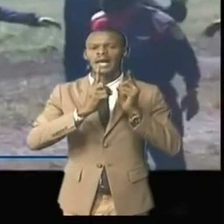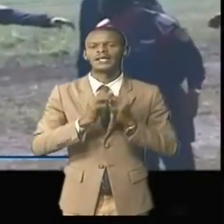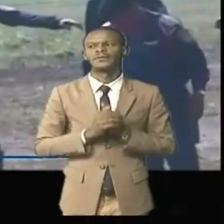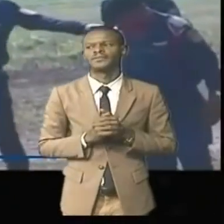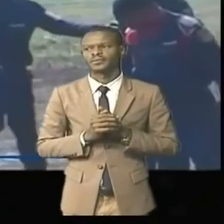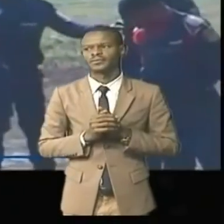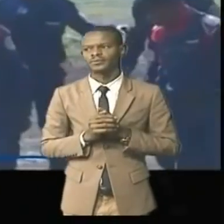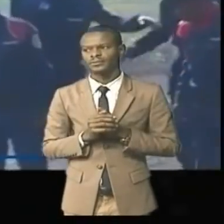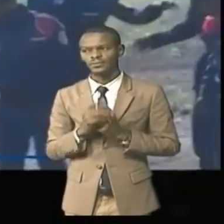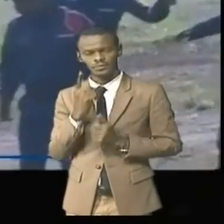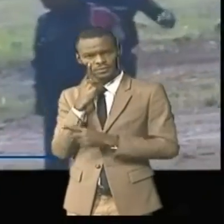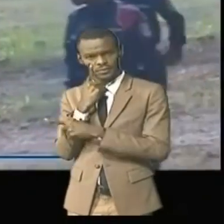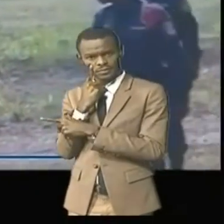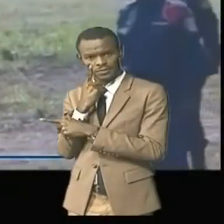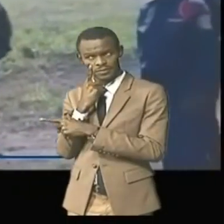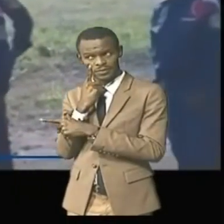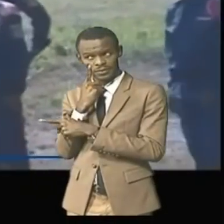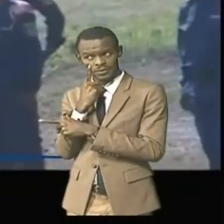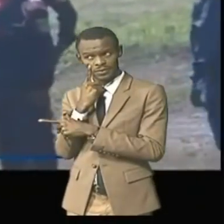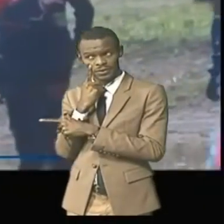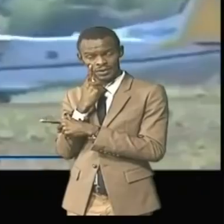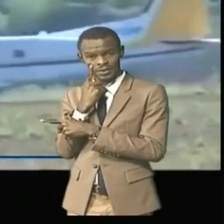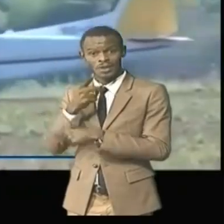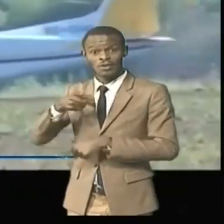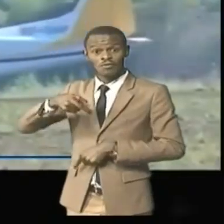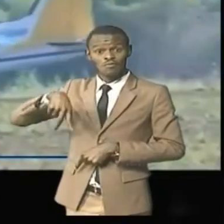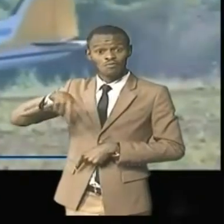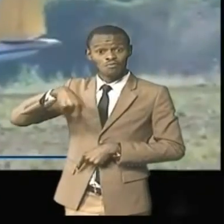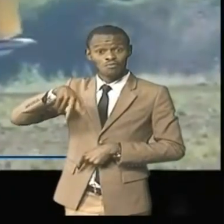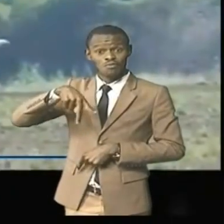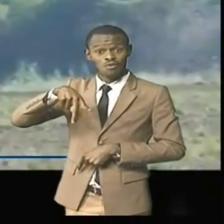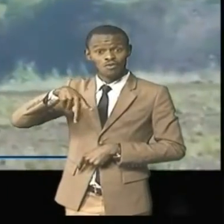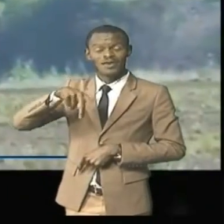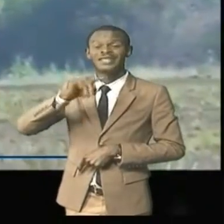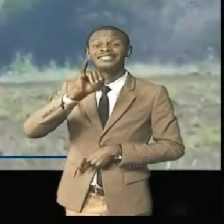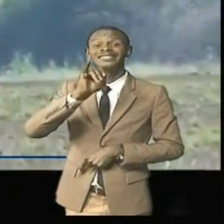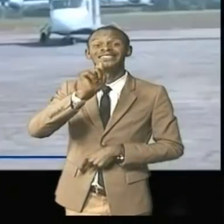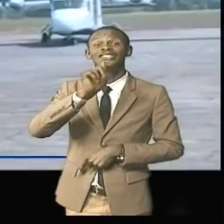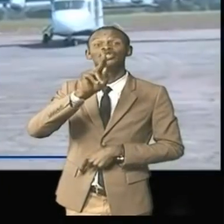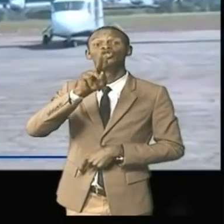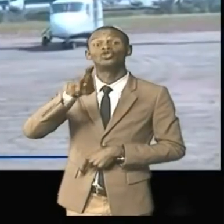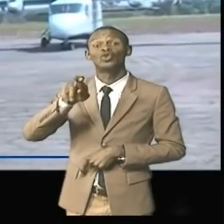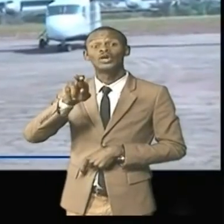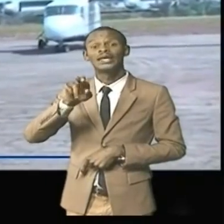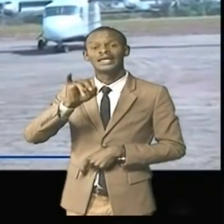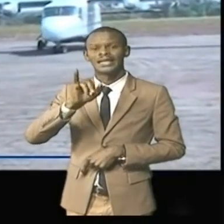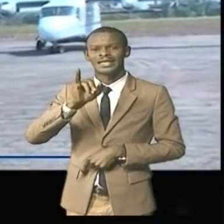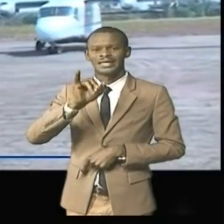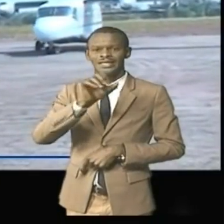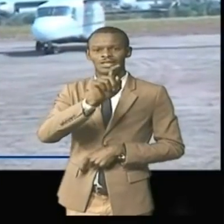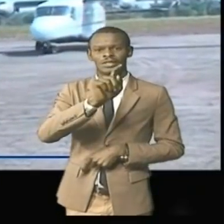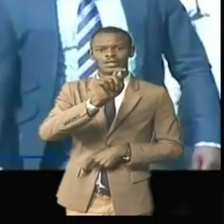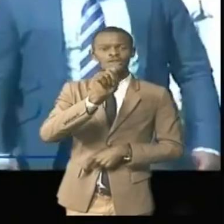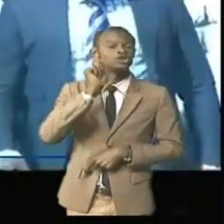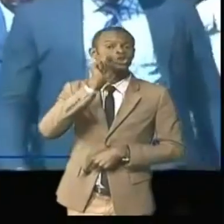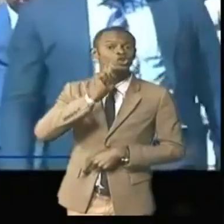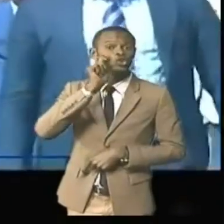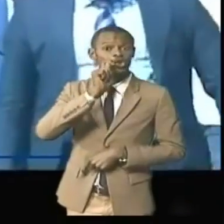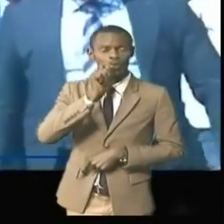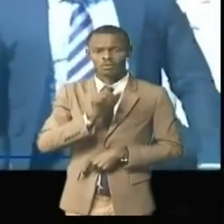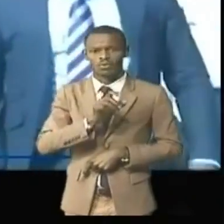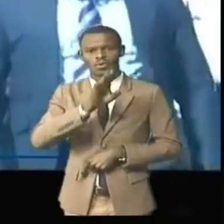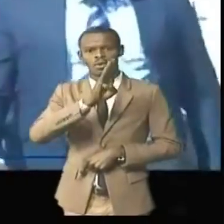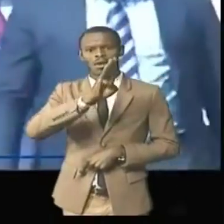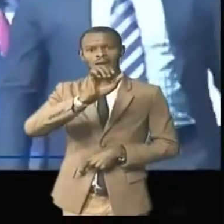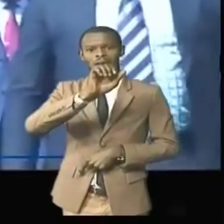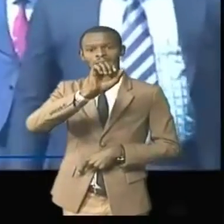l'avion transportant les gouverneurs de province de l'Ituri, de la Tchopo et du Bazuélé atterré sur le sol du Haut-Tuélé. Sur les